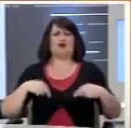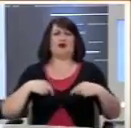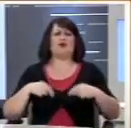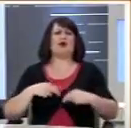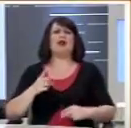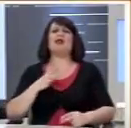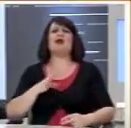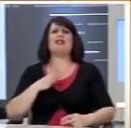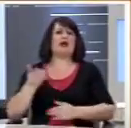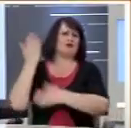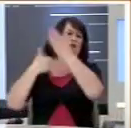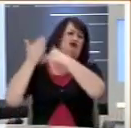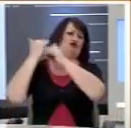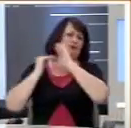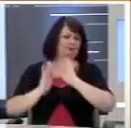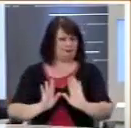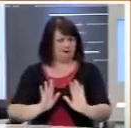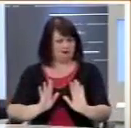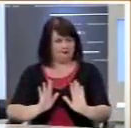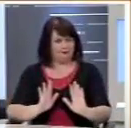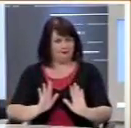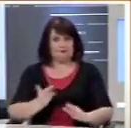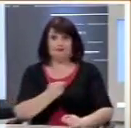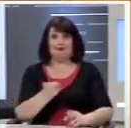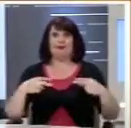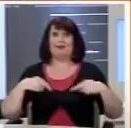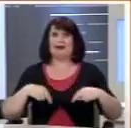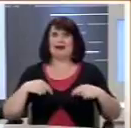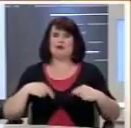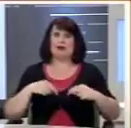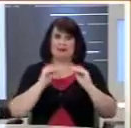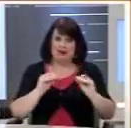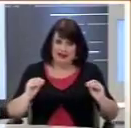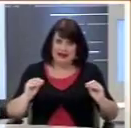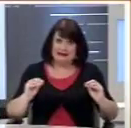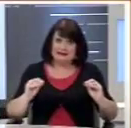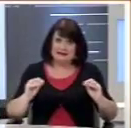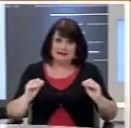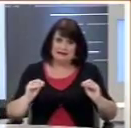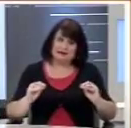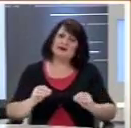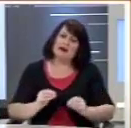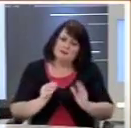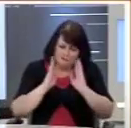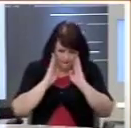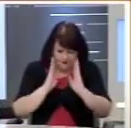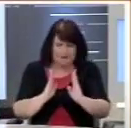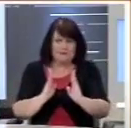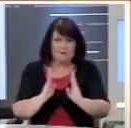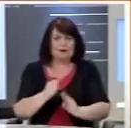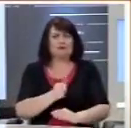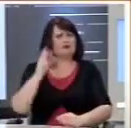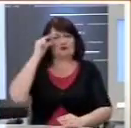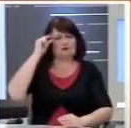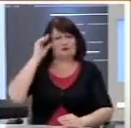πάνε πίσω. Αυτοί όμως οι υπουργοί είναι εντός της συζήτησης για την παιδεία. Και όχι μόνο για την